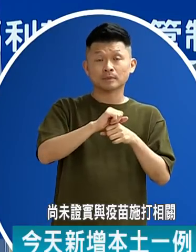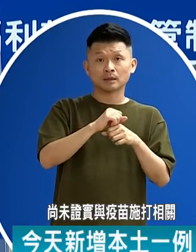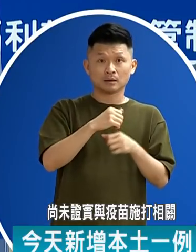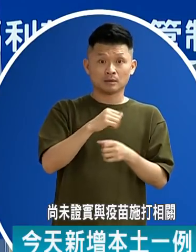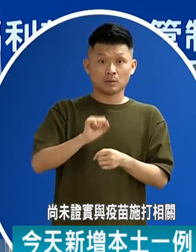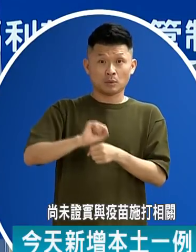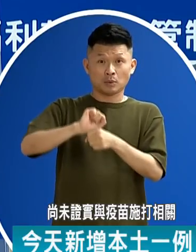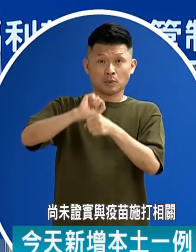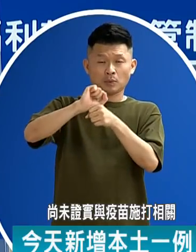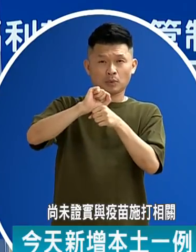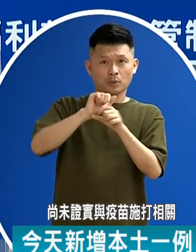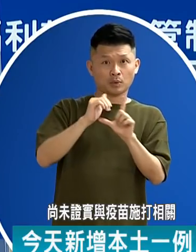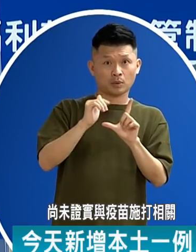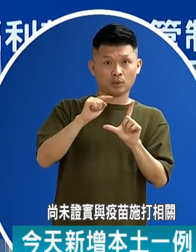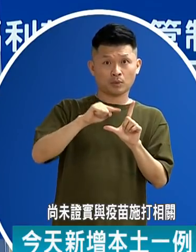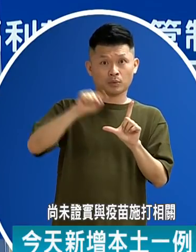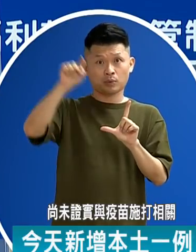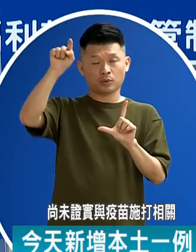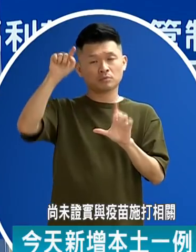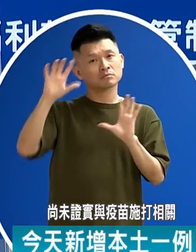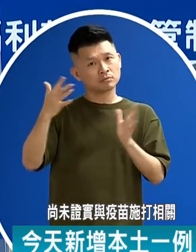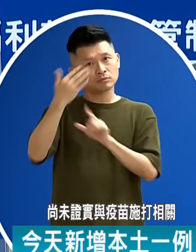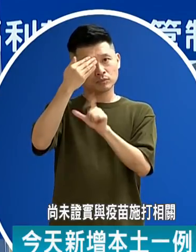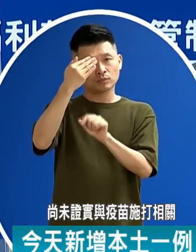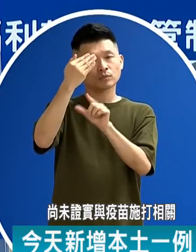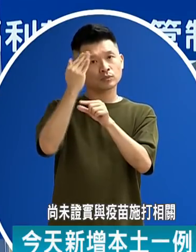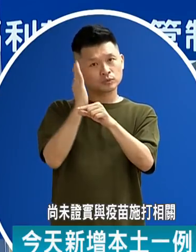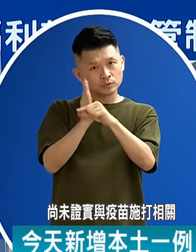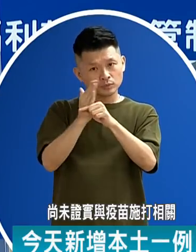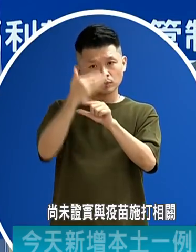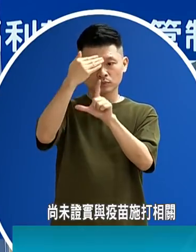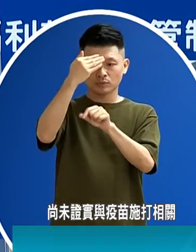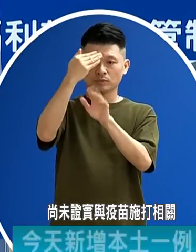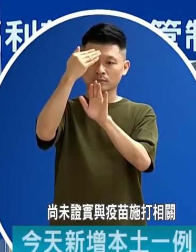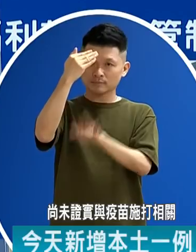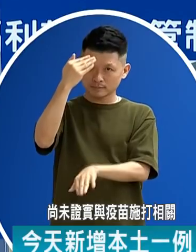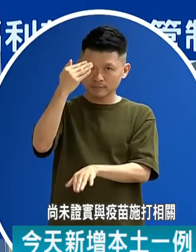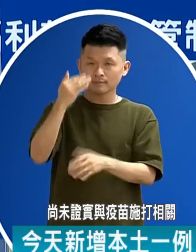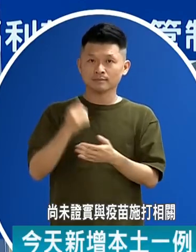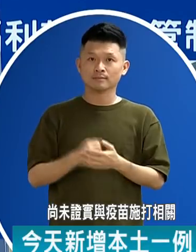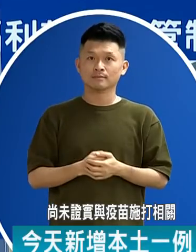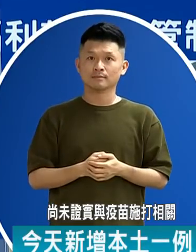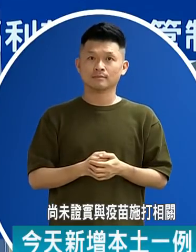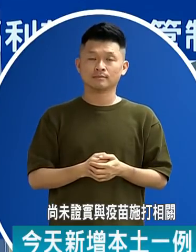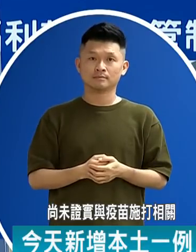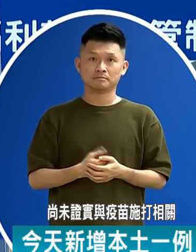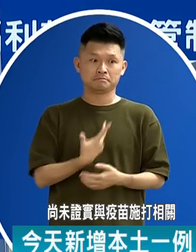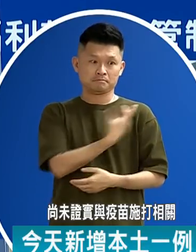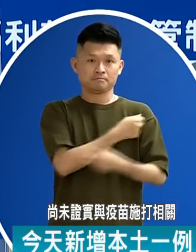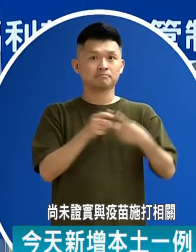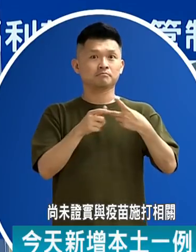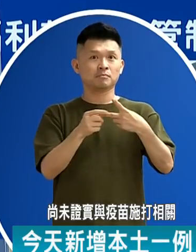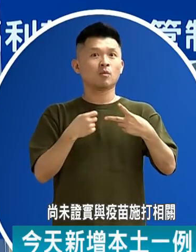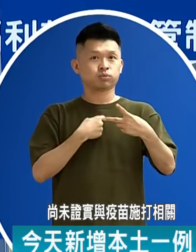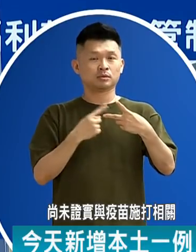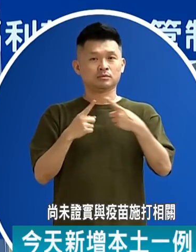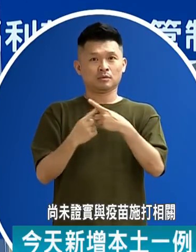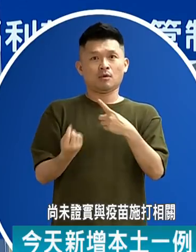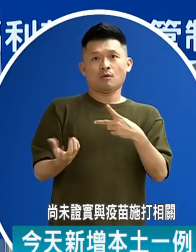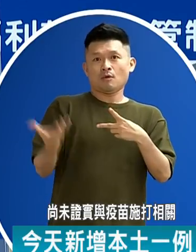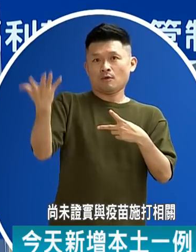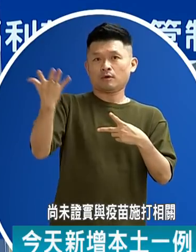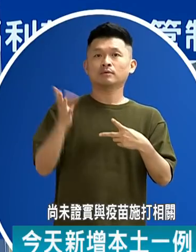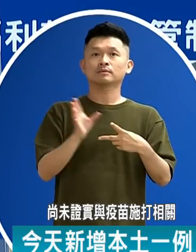概要到9月中以后了哈，9月中、9月下旬哈，我们开始进入我们需要打第二剂的一个高峰期。